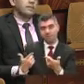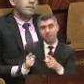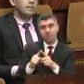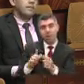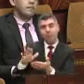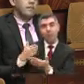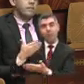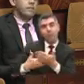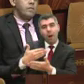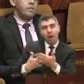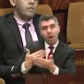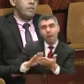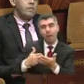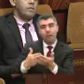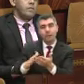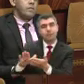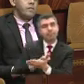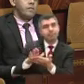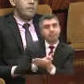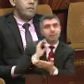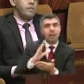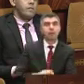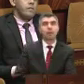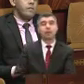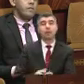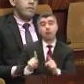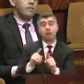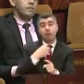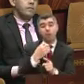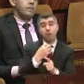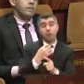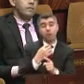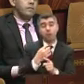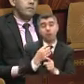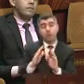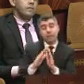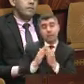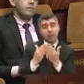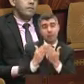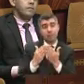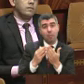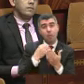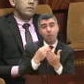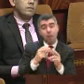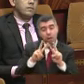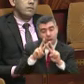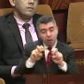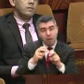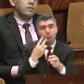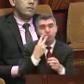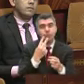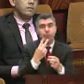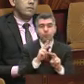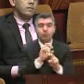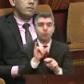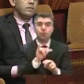أيضا له علاقة بالبيئة. قيس على ذلك أيضا أننا أمام مناهج يجب رعاية المضمون المقرر سيد الوزير، مضمون